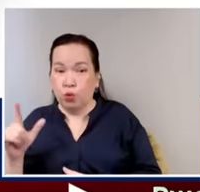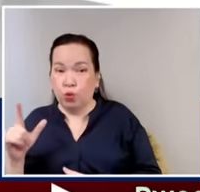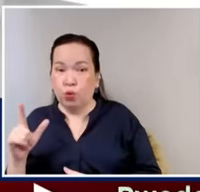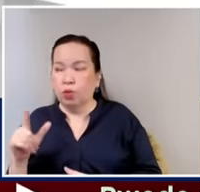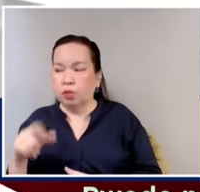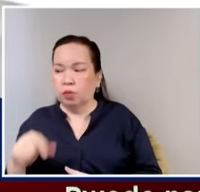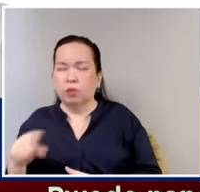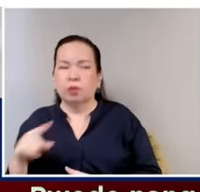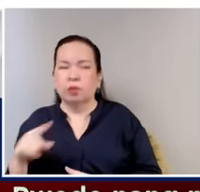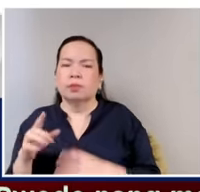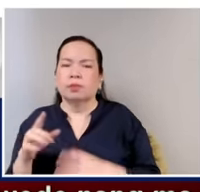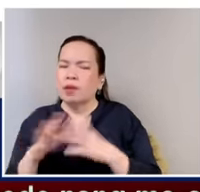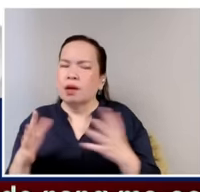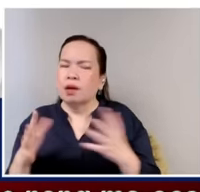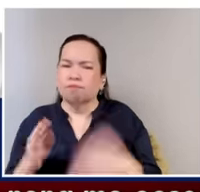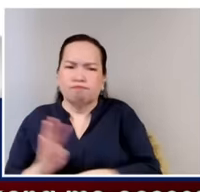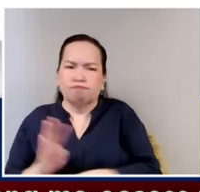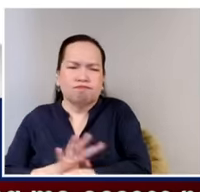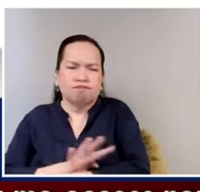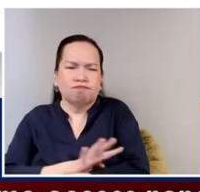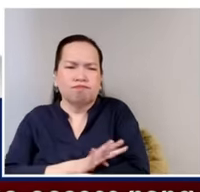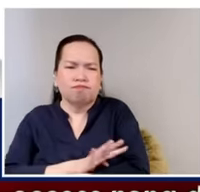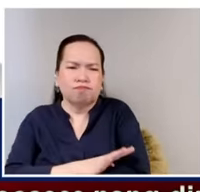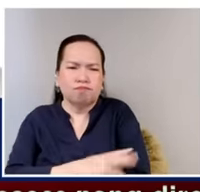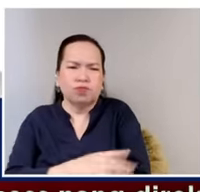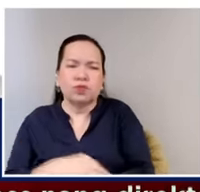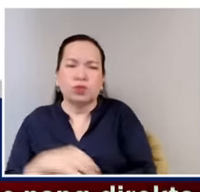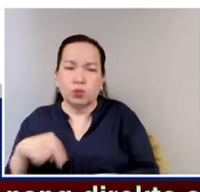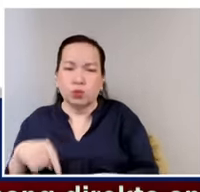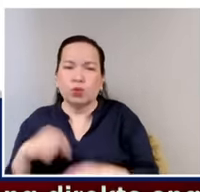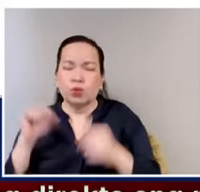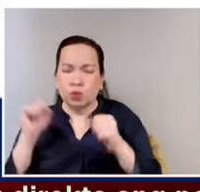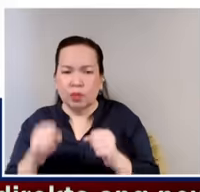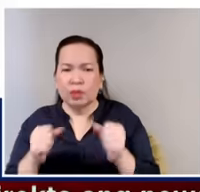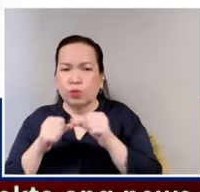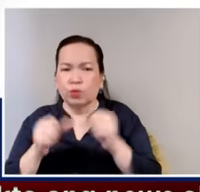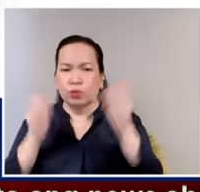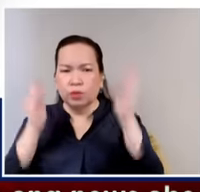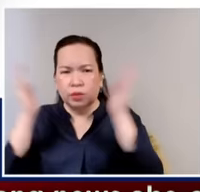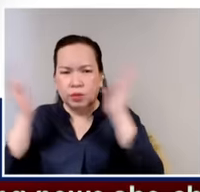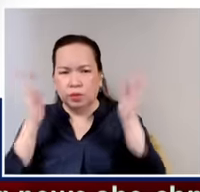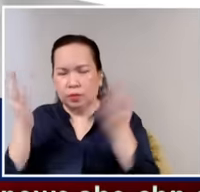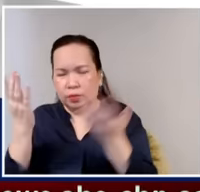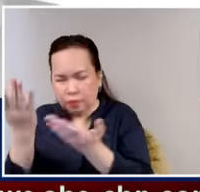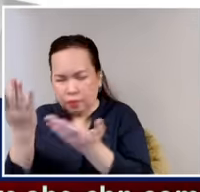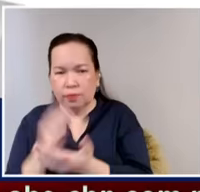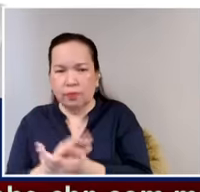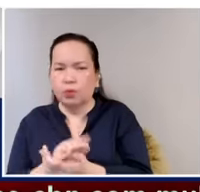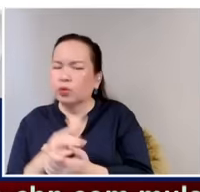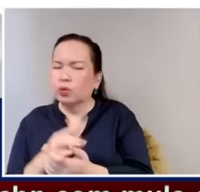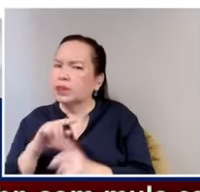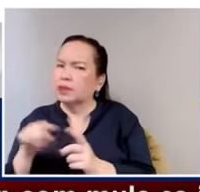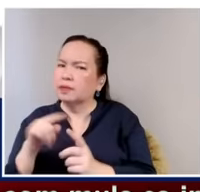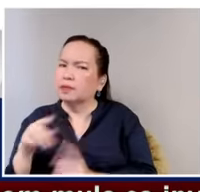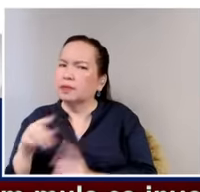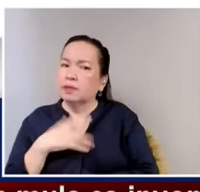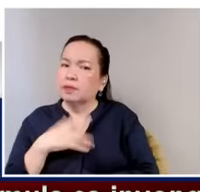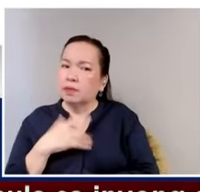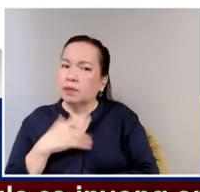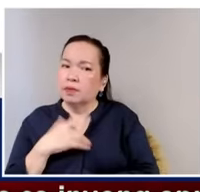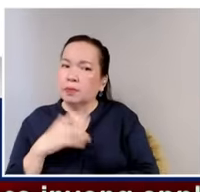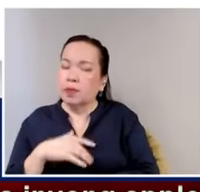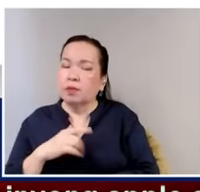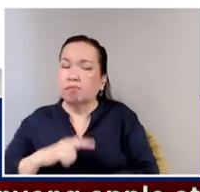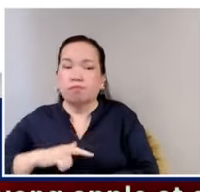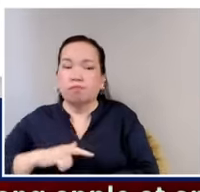nararamdaman ko. Kasi sa lifetime na ito, nakakapagsilbi ako sa mahal na Birhen. Iba yung pakiramdam na talagang may iiwan ka sa